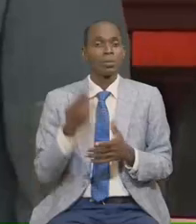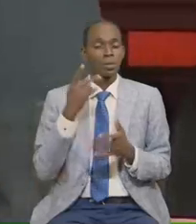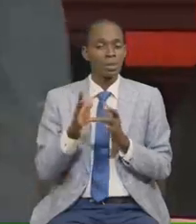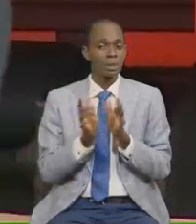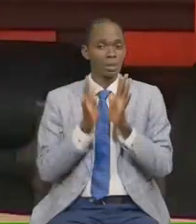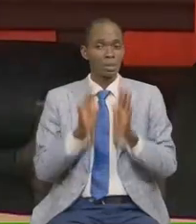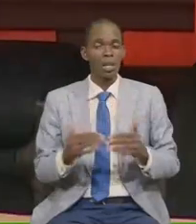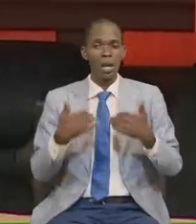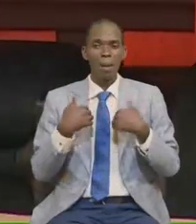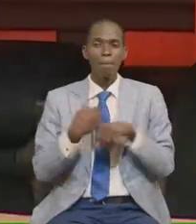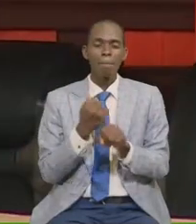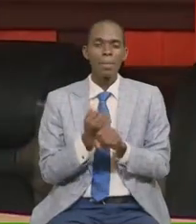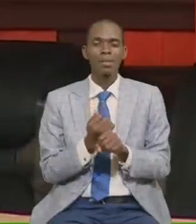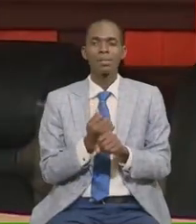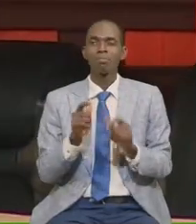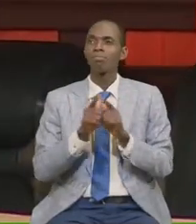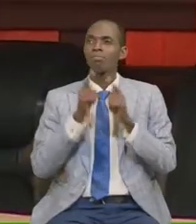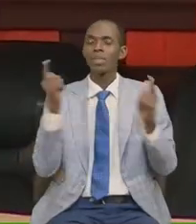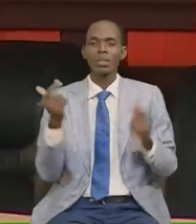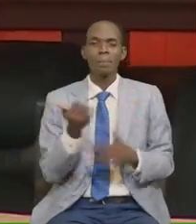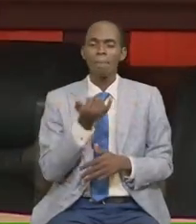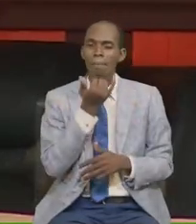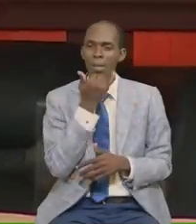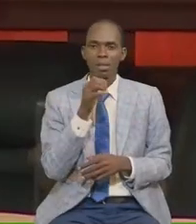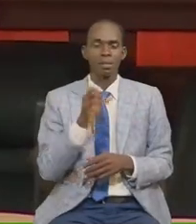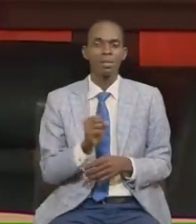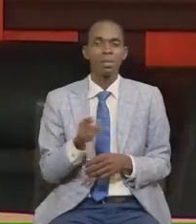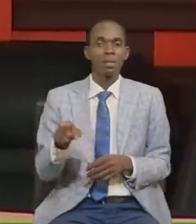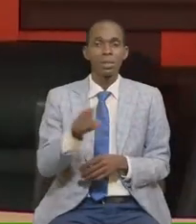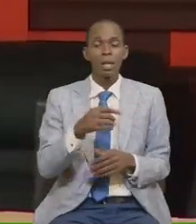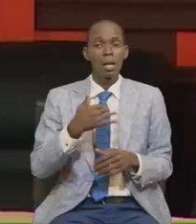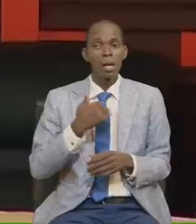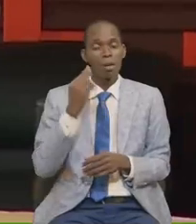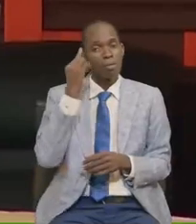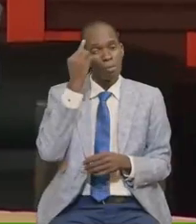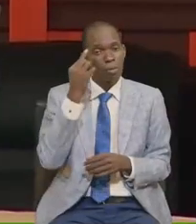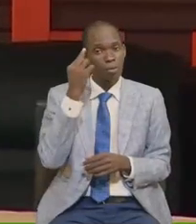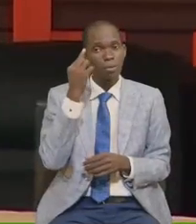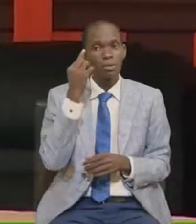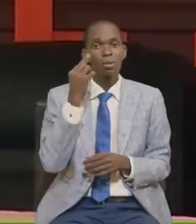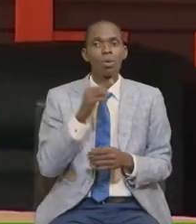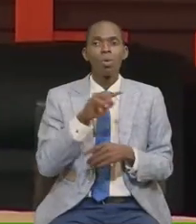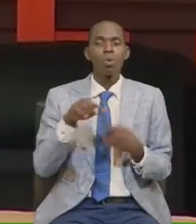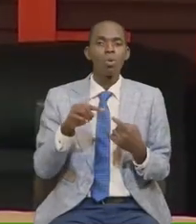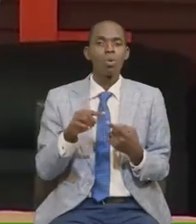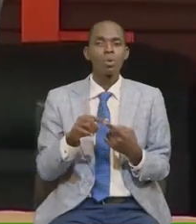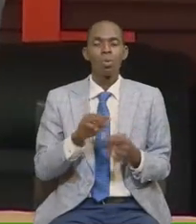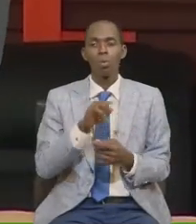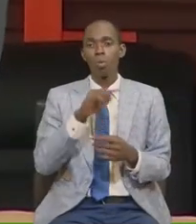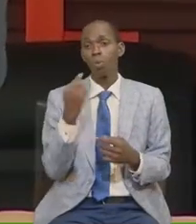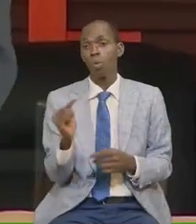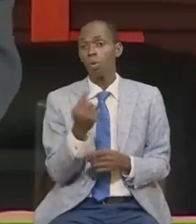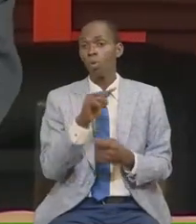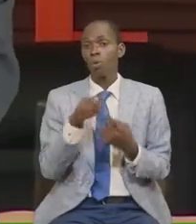erreur, une erreur sérieuse. Ils ont pensé que lorsqu'ils tiennent la Bible,